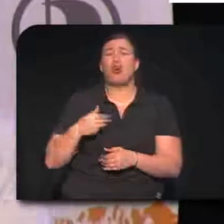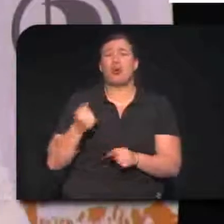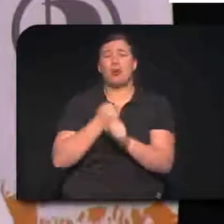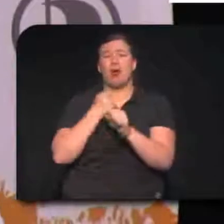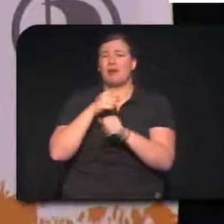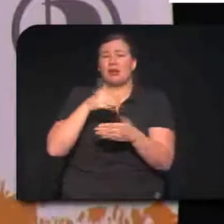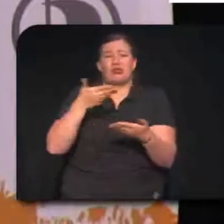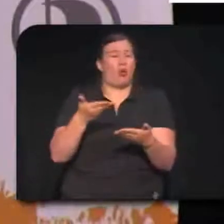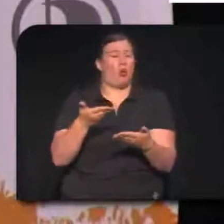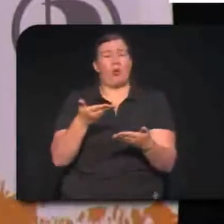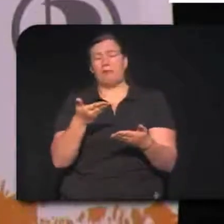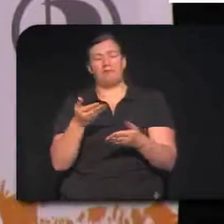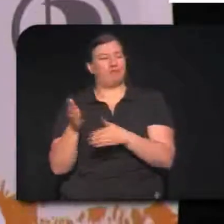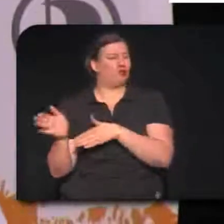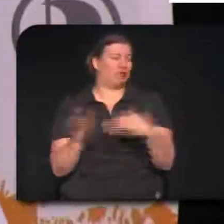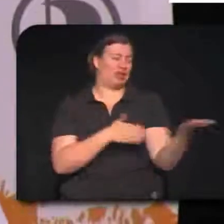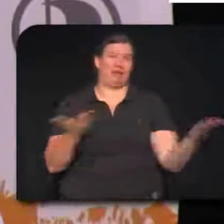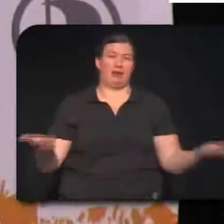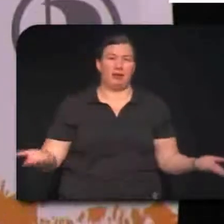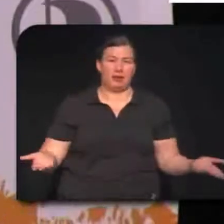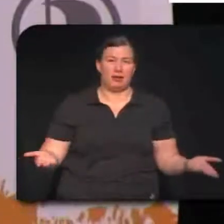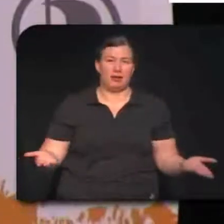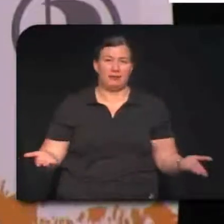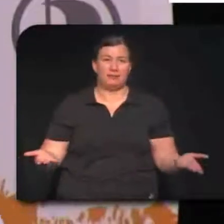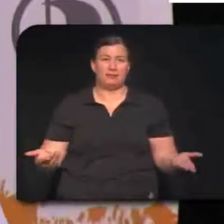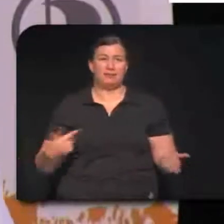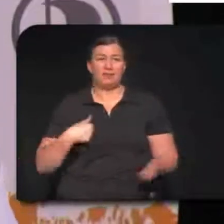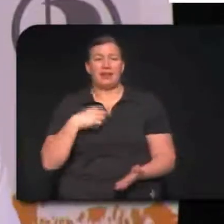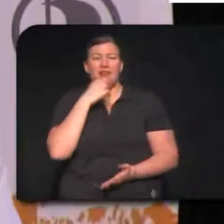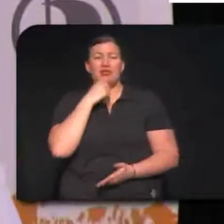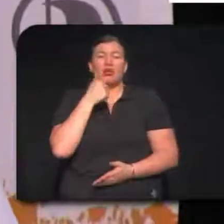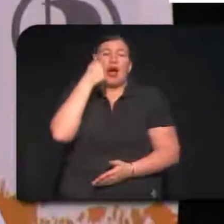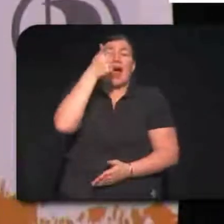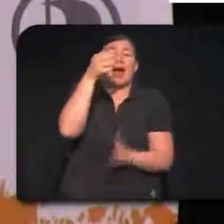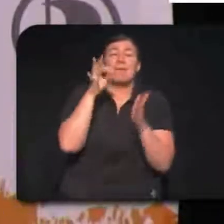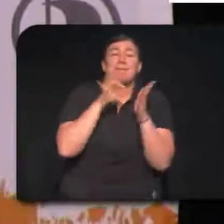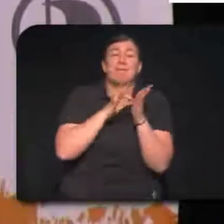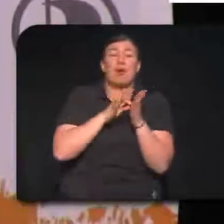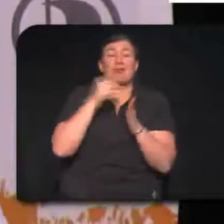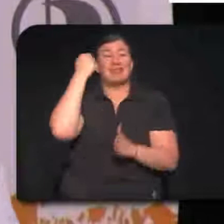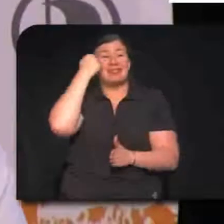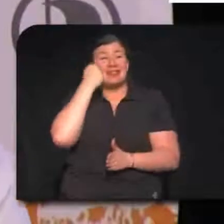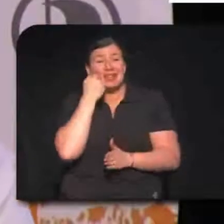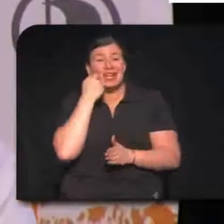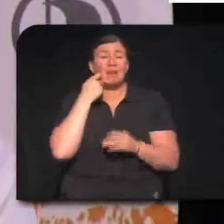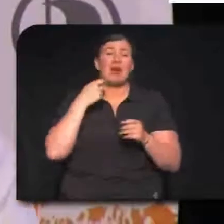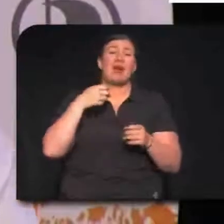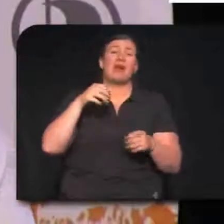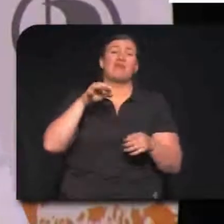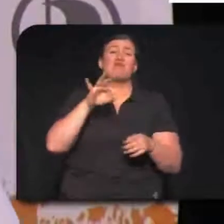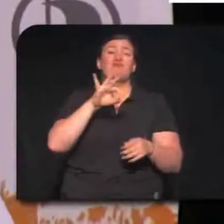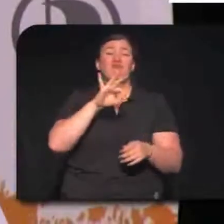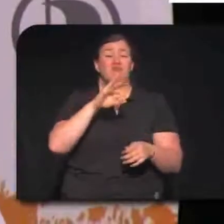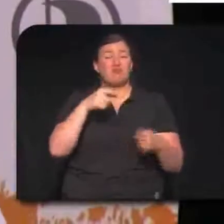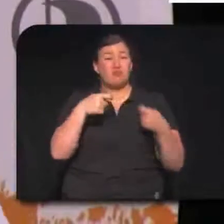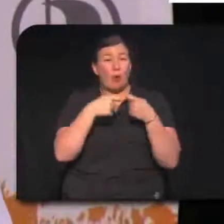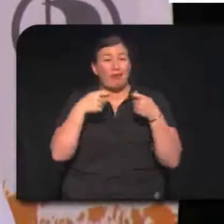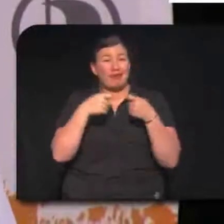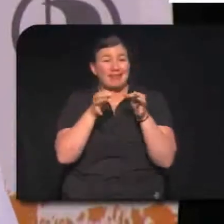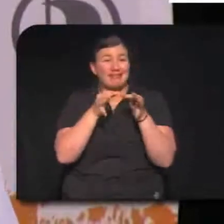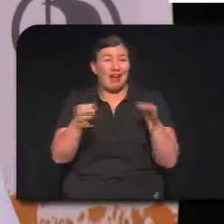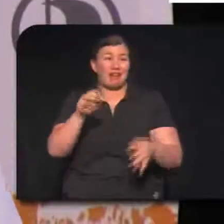ich muss zum Schluss kommen und möchte noch einen Hinweis geben Liebe Bundestagsparteien Liebe